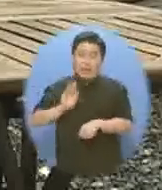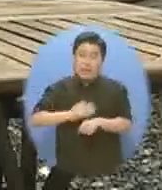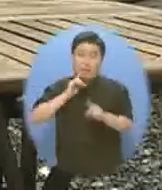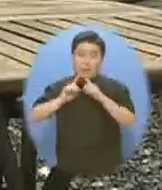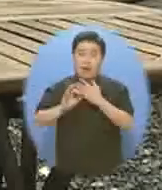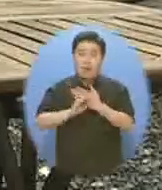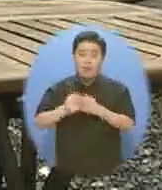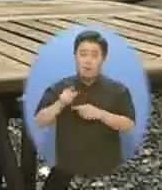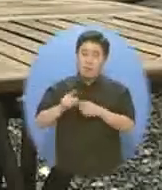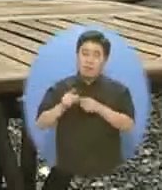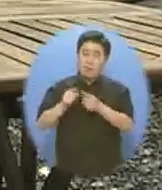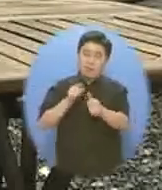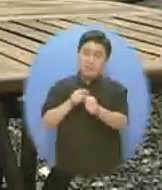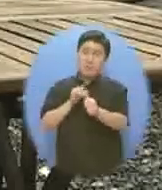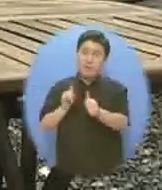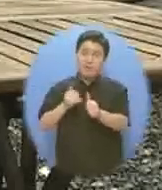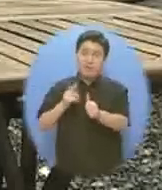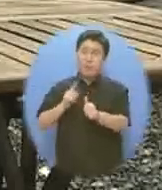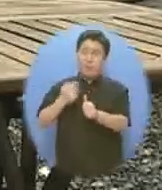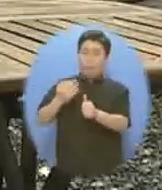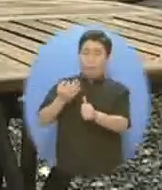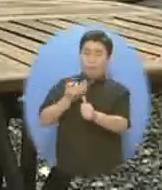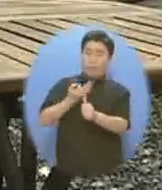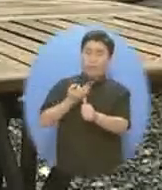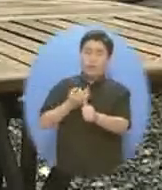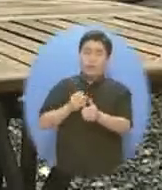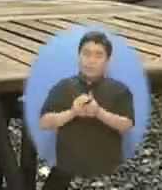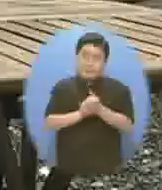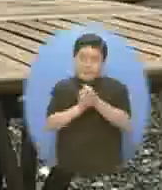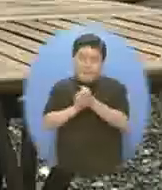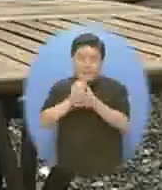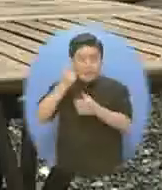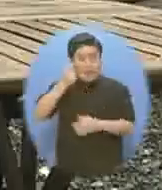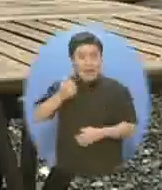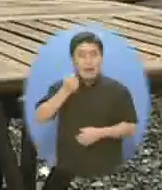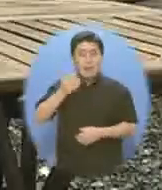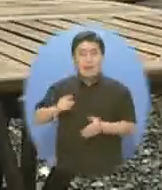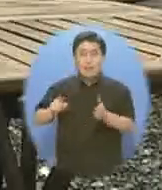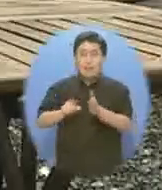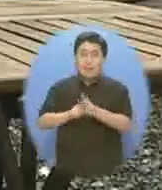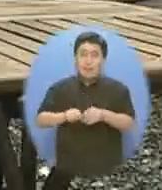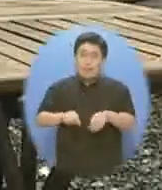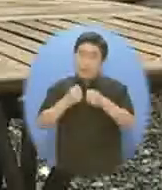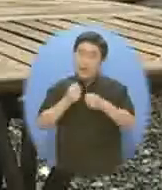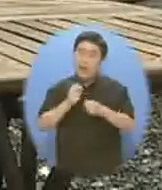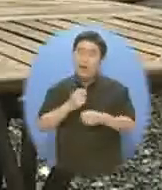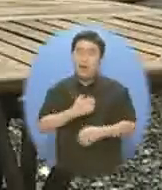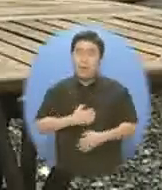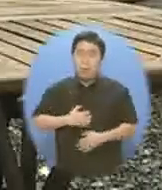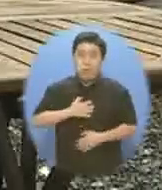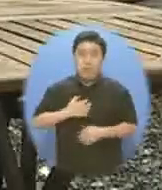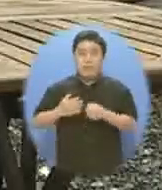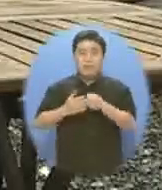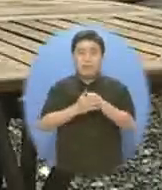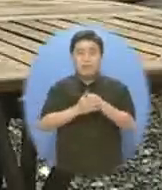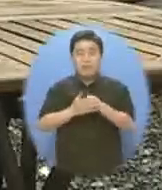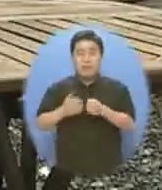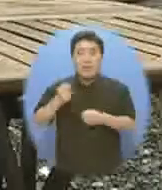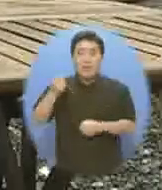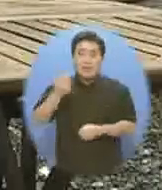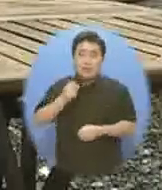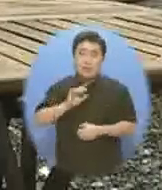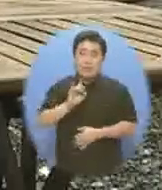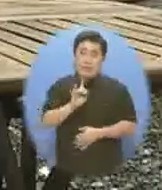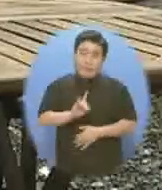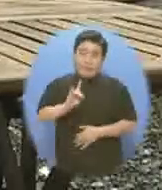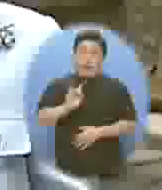나를 어떻게 볼 것인지 그동안 친하다고 했었는데 신뢰감이 깨질 것이 아닌가 이런 것들 때문에 염려해서 자꾸만 핑계를